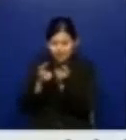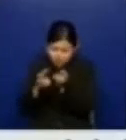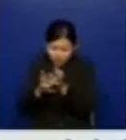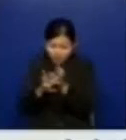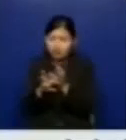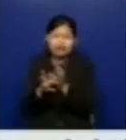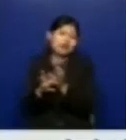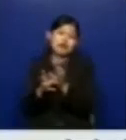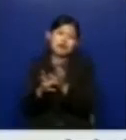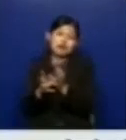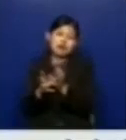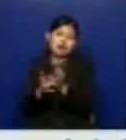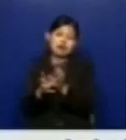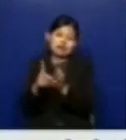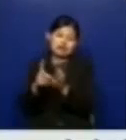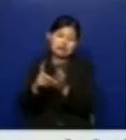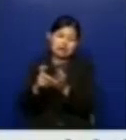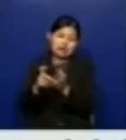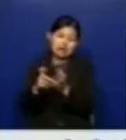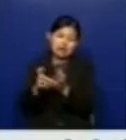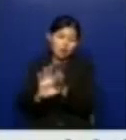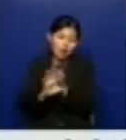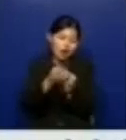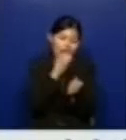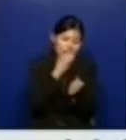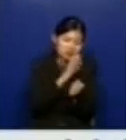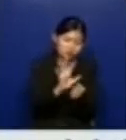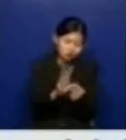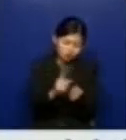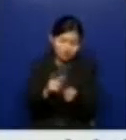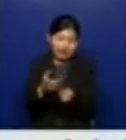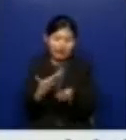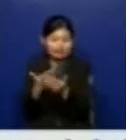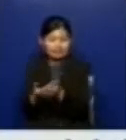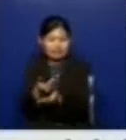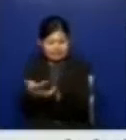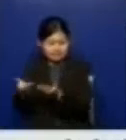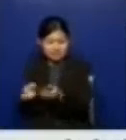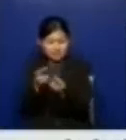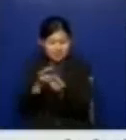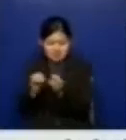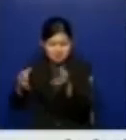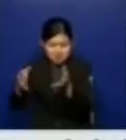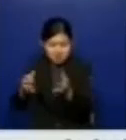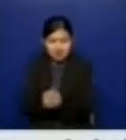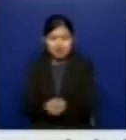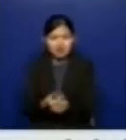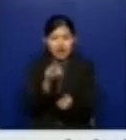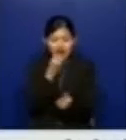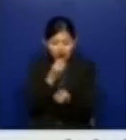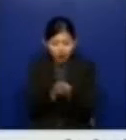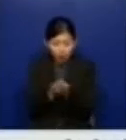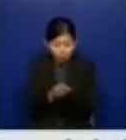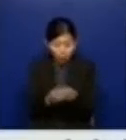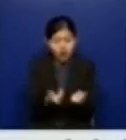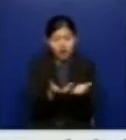ได้เลยนะครับไม่ต้องพูดถึงเรื่องอาหารการกินต้องห่อข้าวไปจากบ้านแล้วก็ไปร่วมกันกินด้วยกันดูแลด่